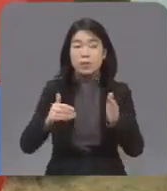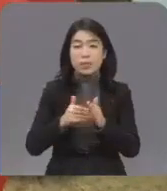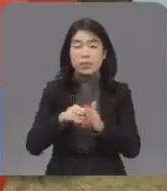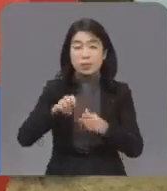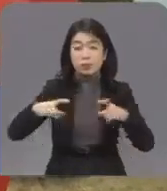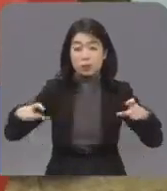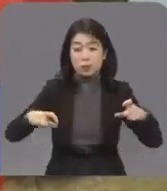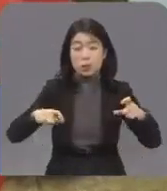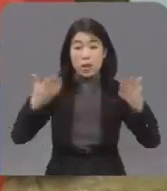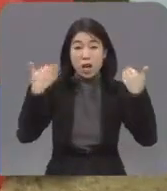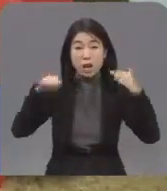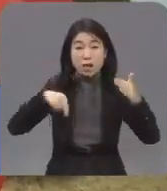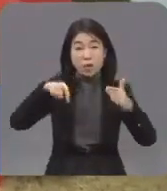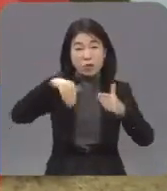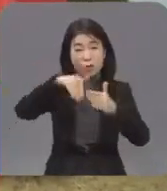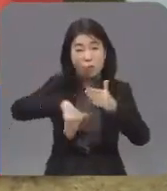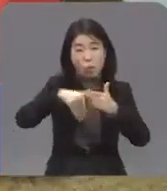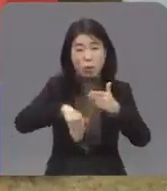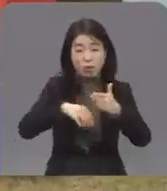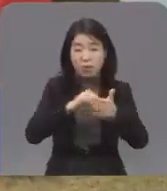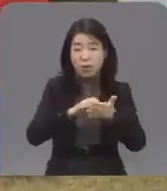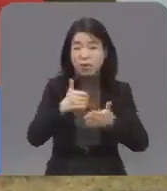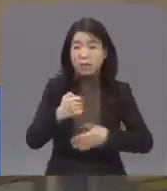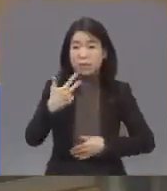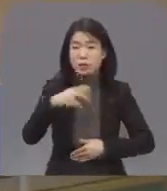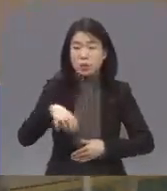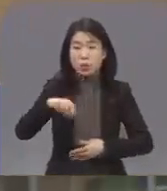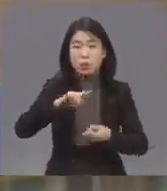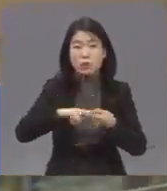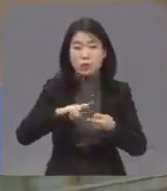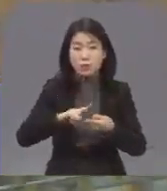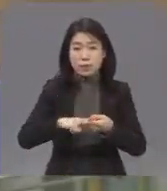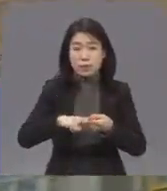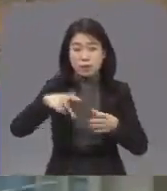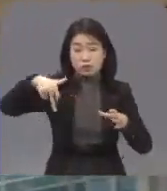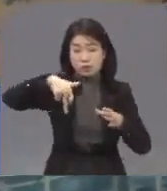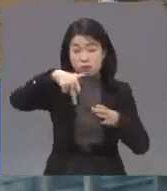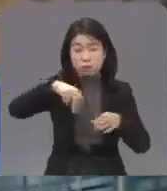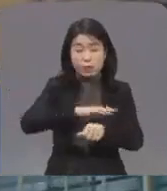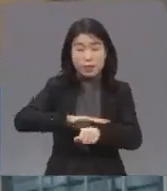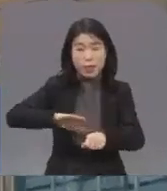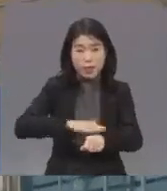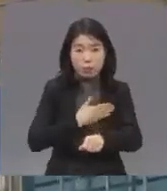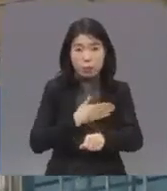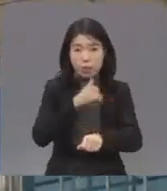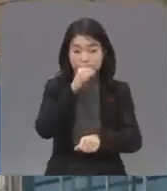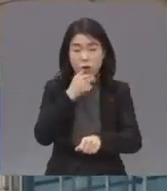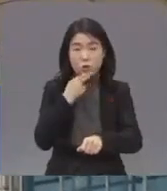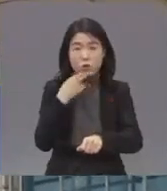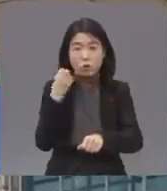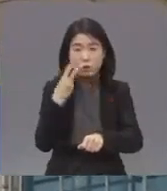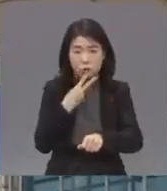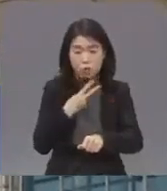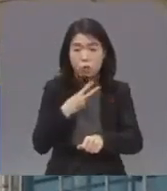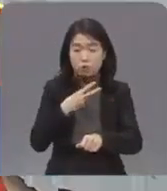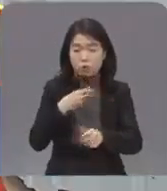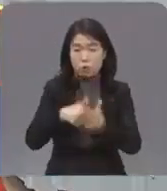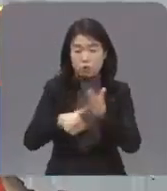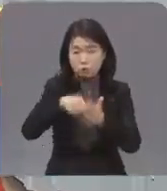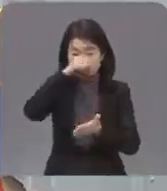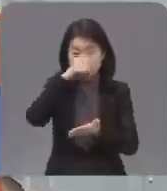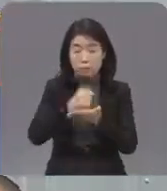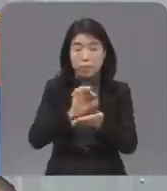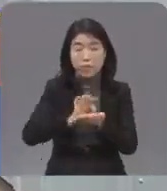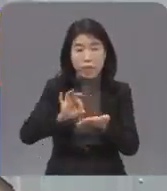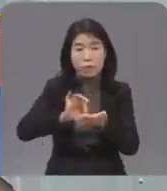지역 학교 공사 현장 57곳을 대상으로 콘크리트 적정 타설과 거푸집 정품 사용 여부 등을